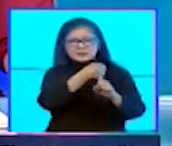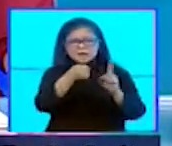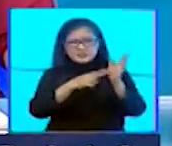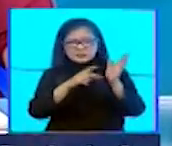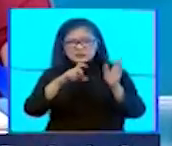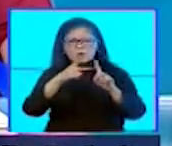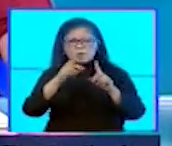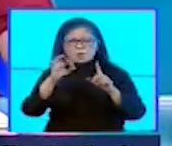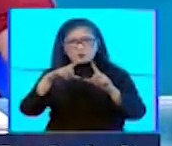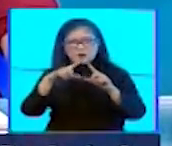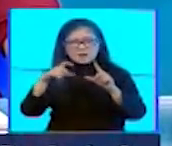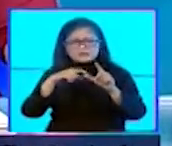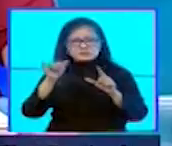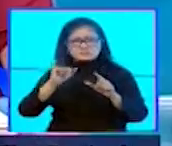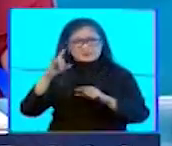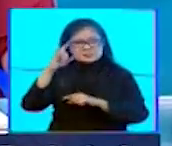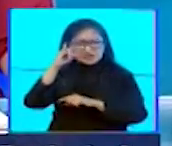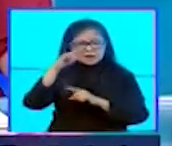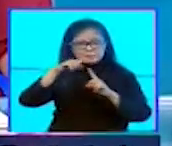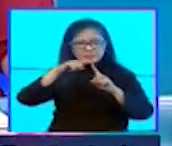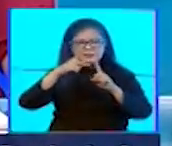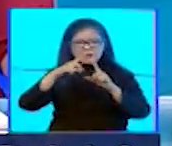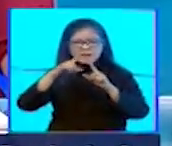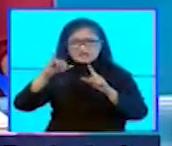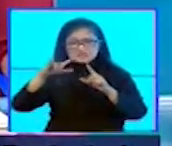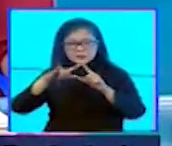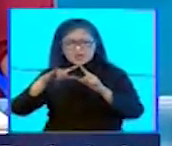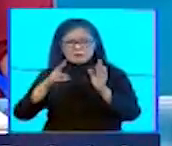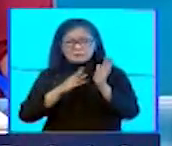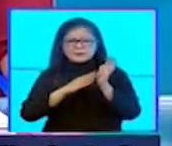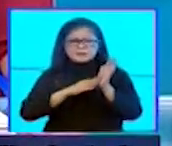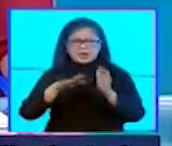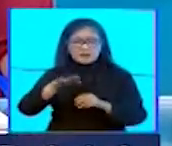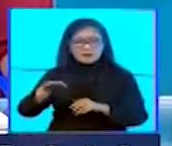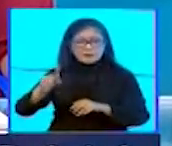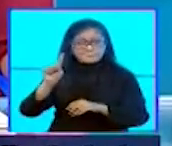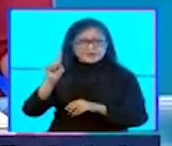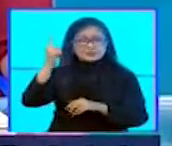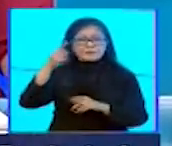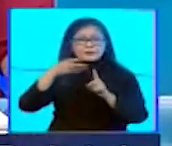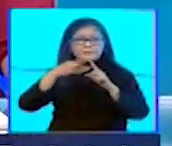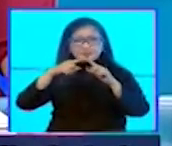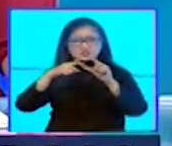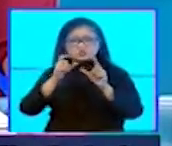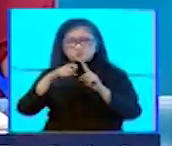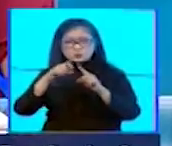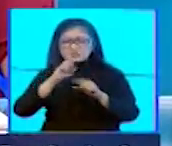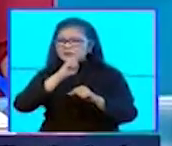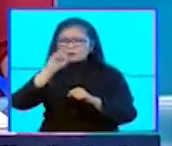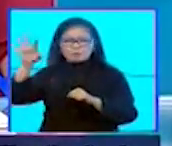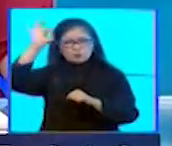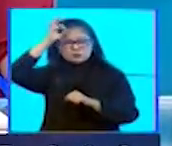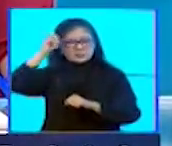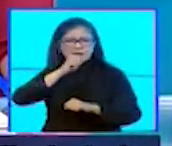Ayu Thalia. Ayu Thalia telah melaporkan Nicholas Sean, putra pertama Basuki Cahaya Purnama, ke Polsek Penjaringan pada